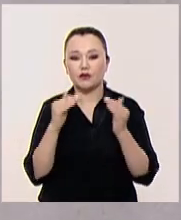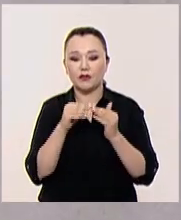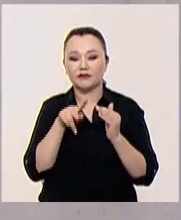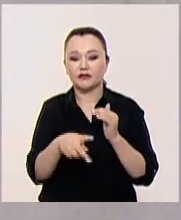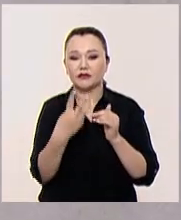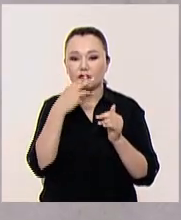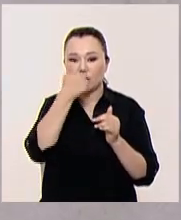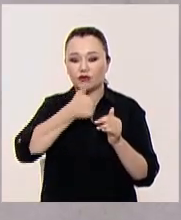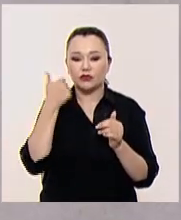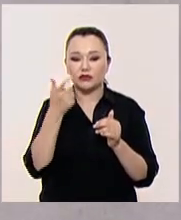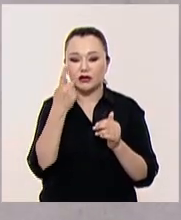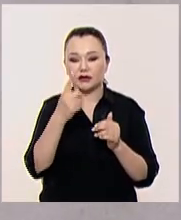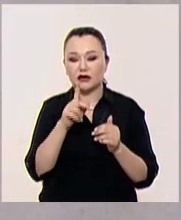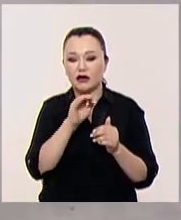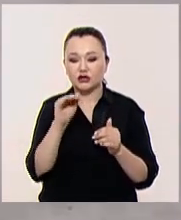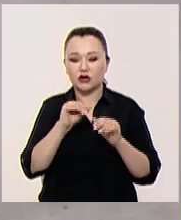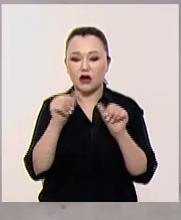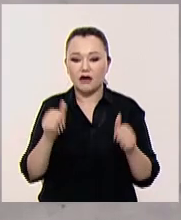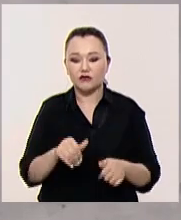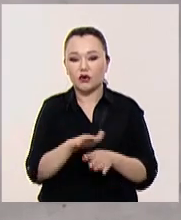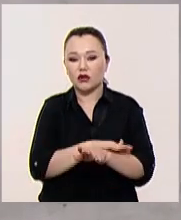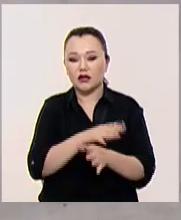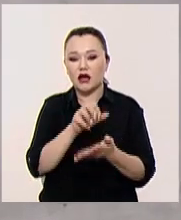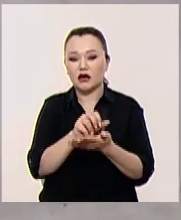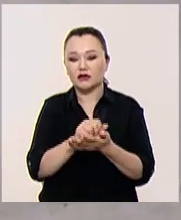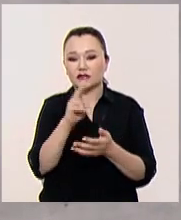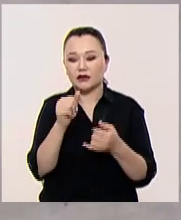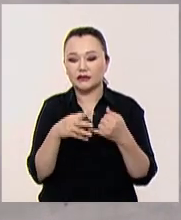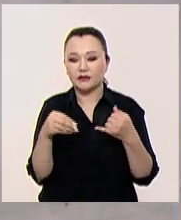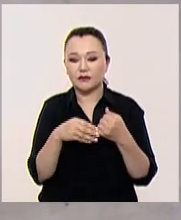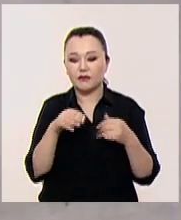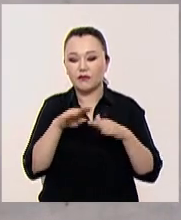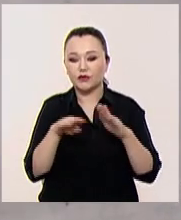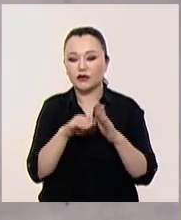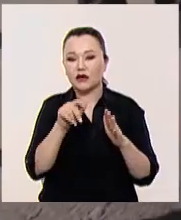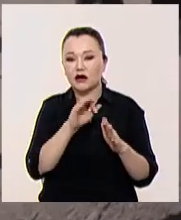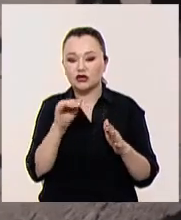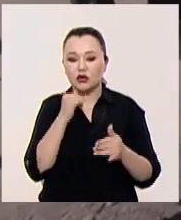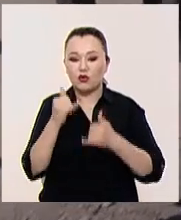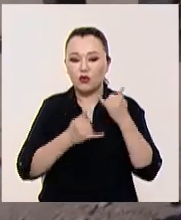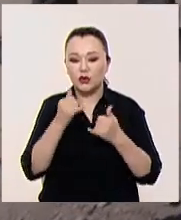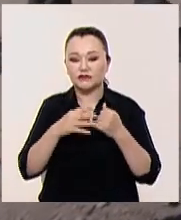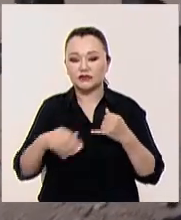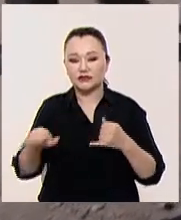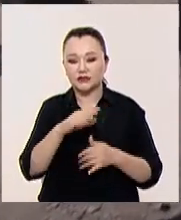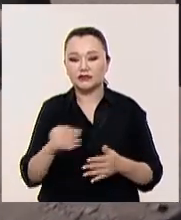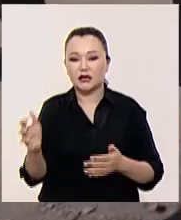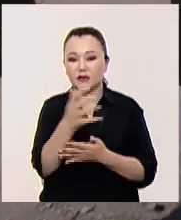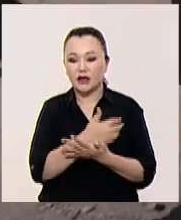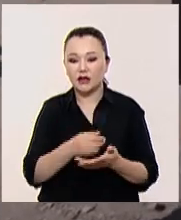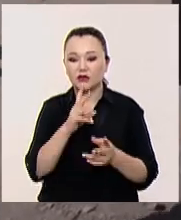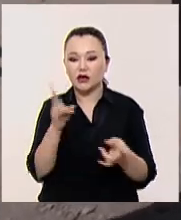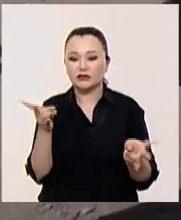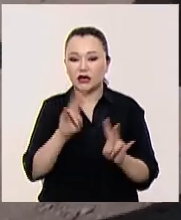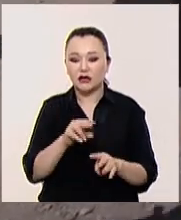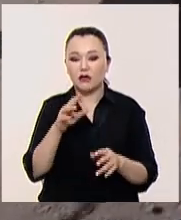году владелец одного из гаражей оформила договор долгосрочной аренды на землю под гаражным массивом. Ухаживала за территорией и собирала плату с остальных.